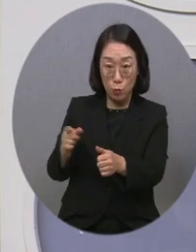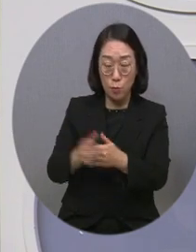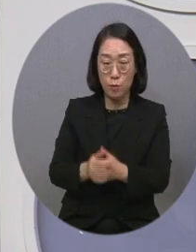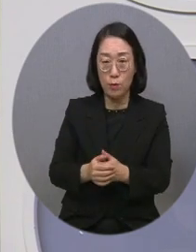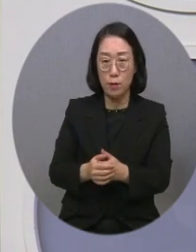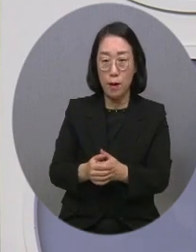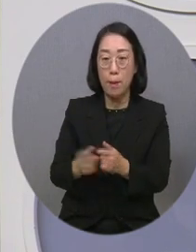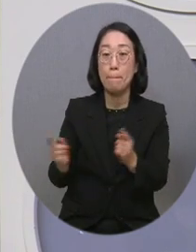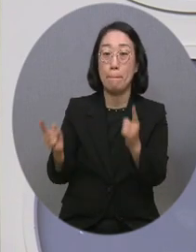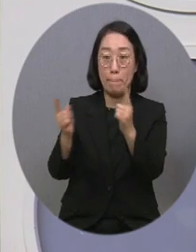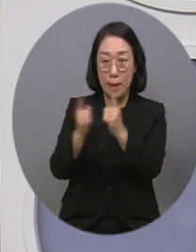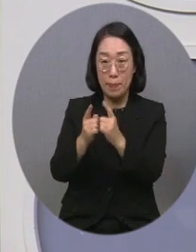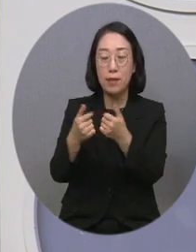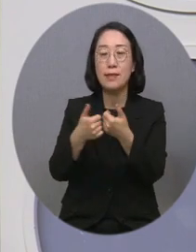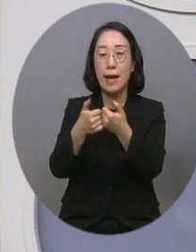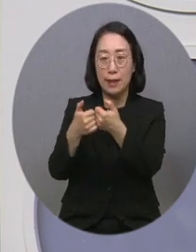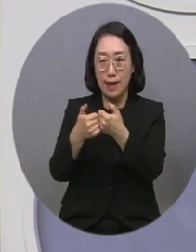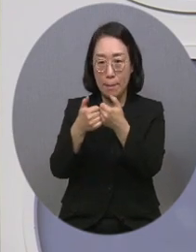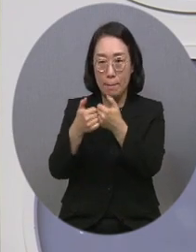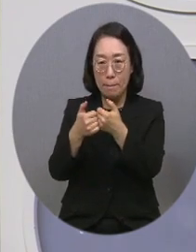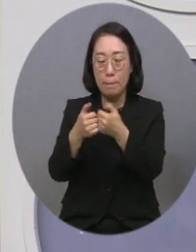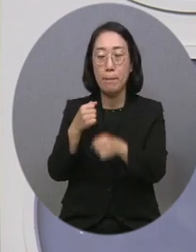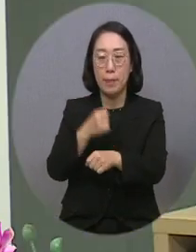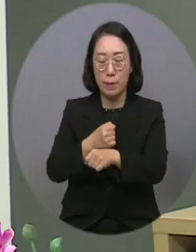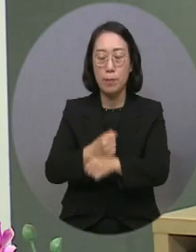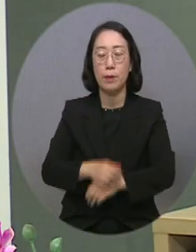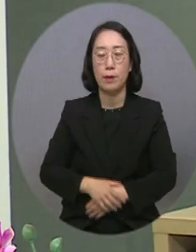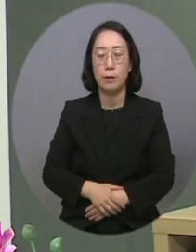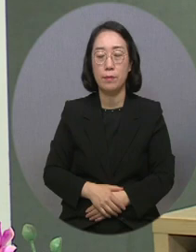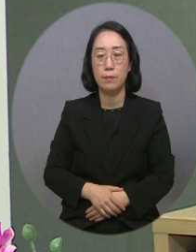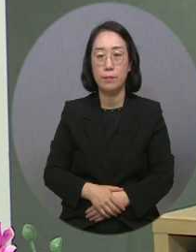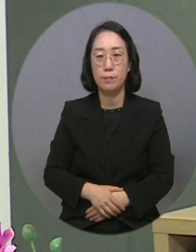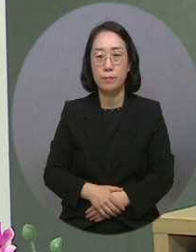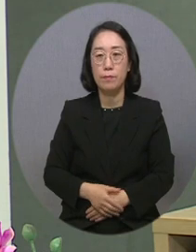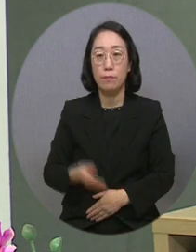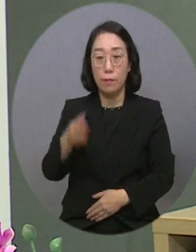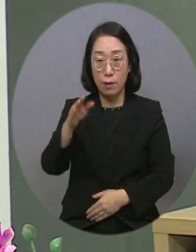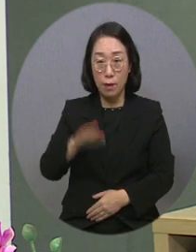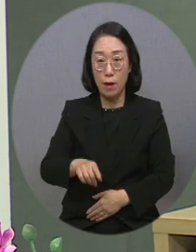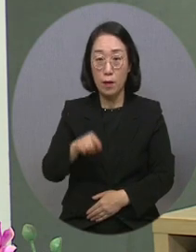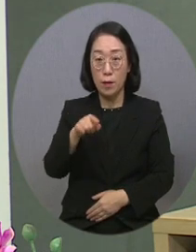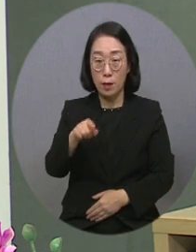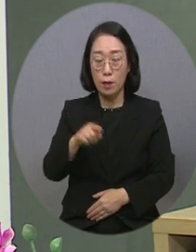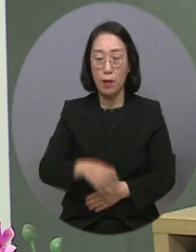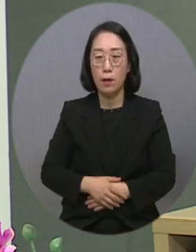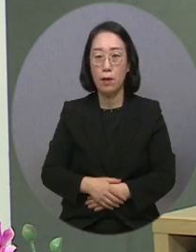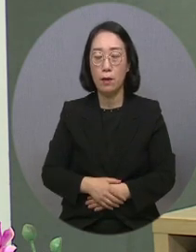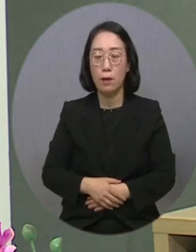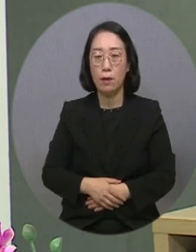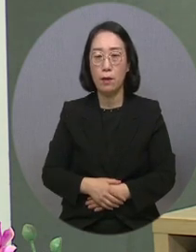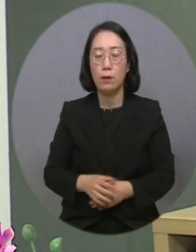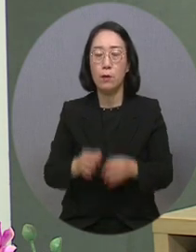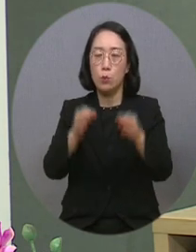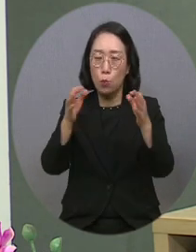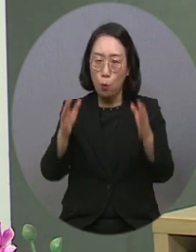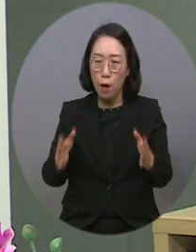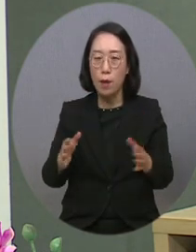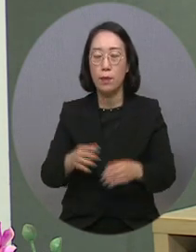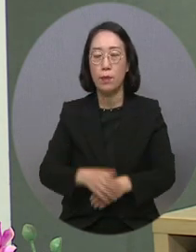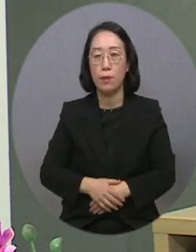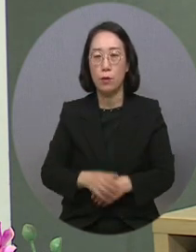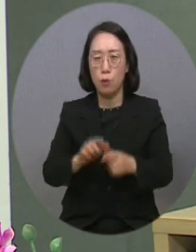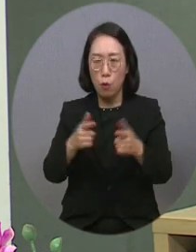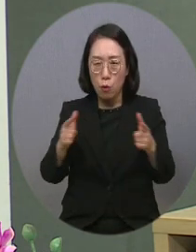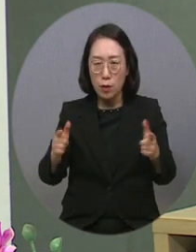고액 기부자들한테 상담을 해주기도 하고요. 네. 그런데 이제 지금은 이제 그동안에 해온 예. 여러